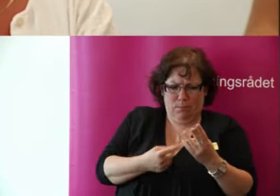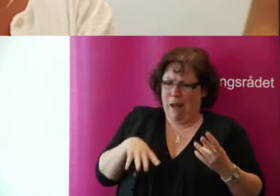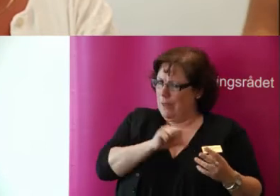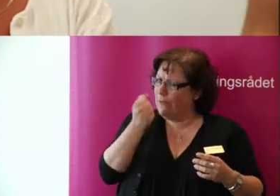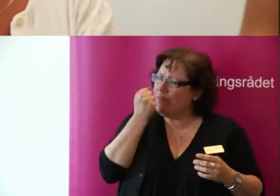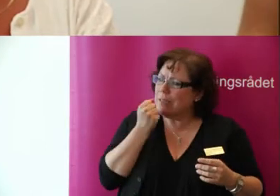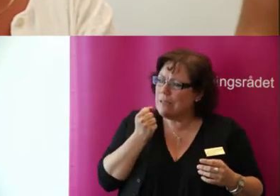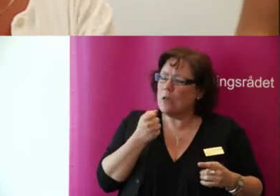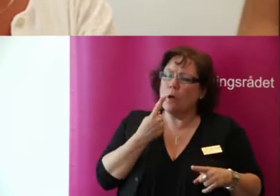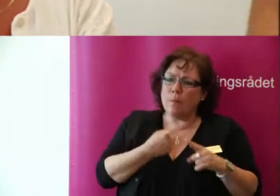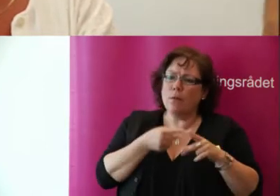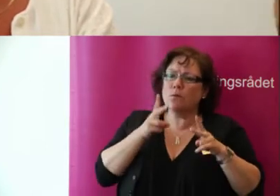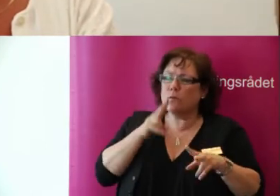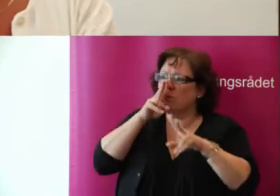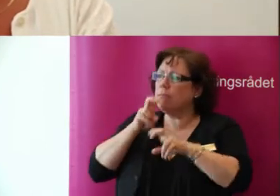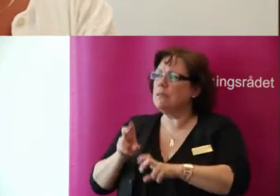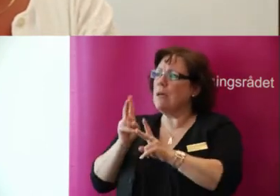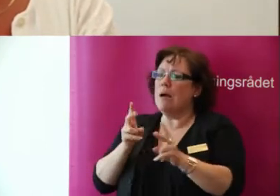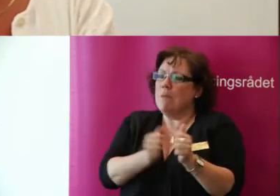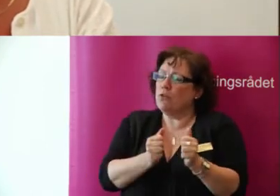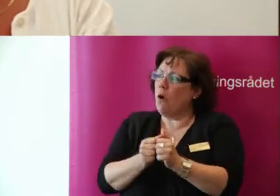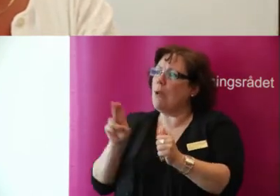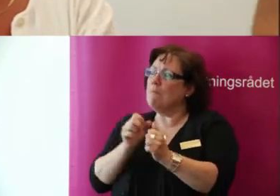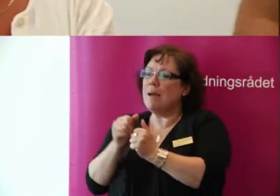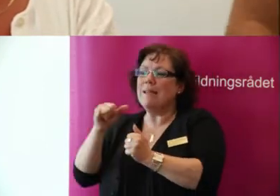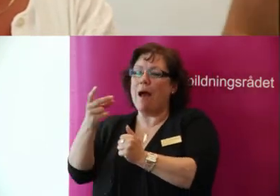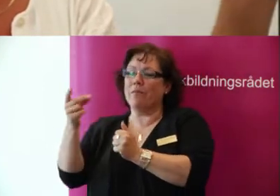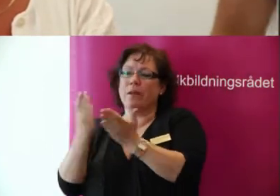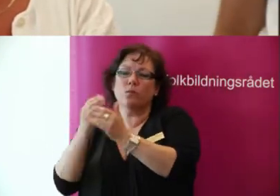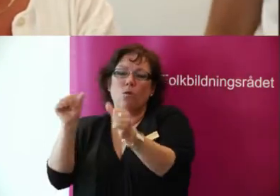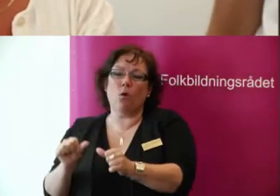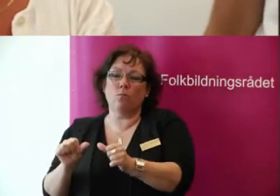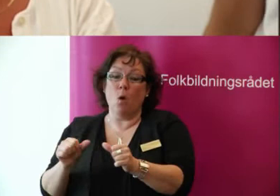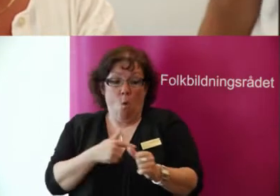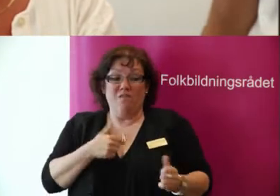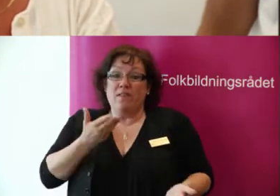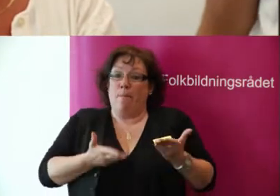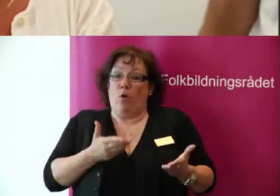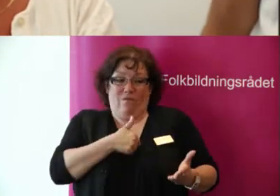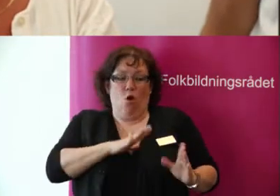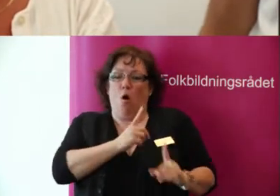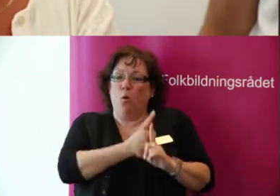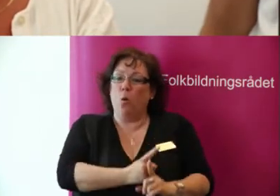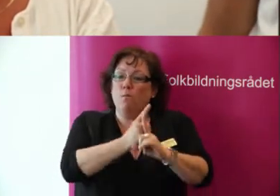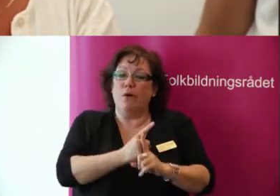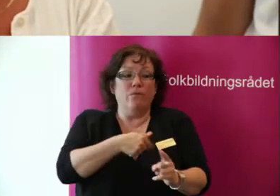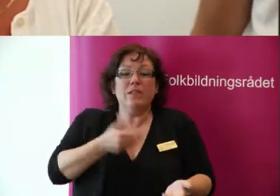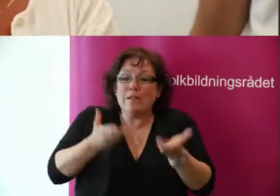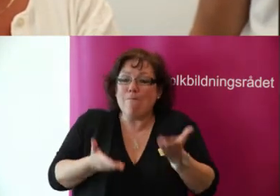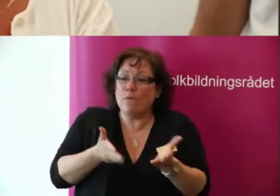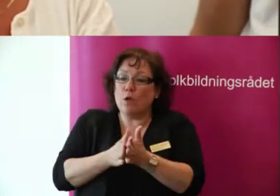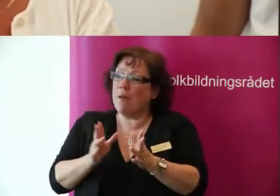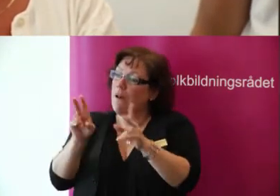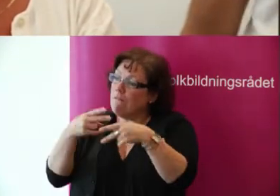viktiga och också titta på när det gäller andra skolformer. Och då, vi jämför ju, i våra uppföljningar jämför vi ju med det ordinarie och